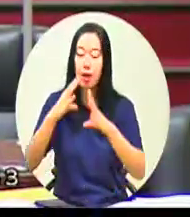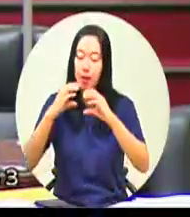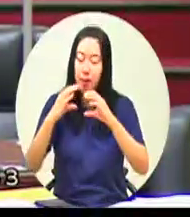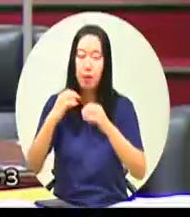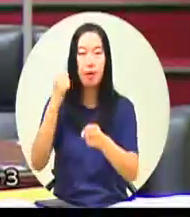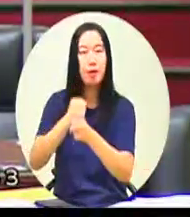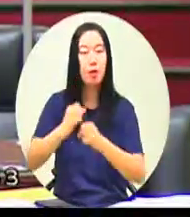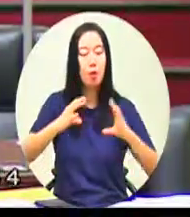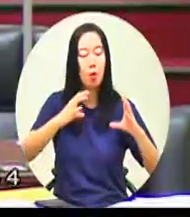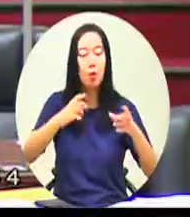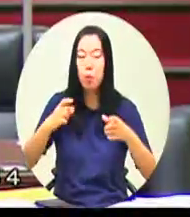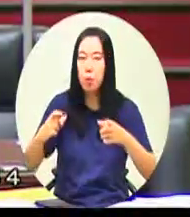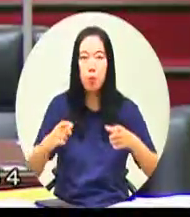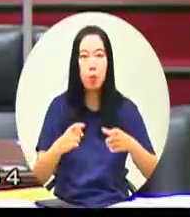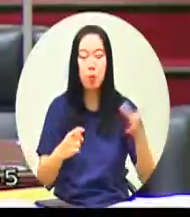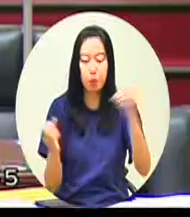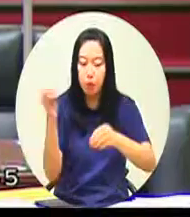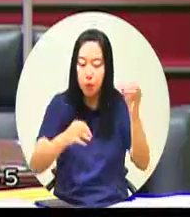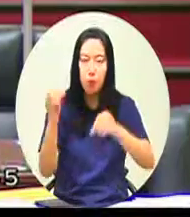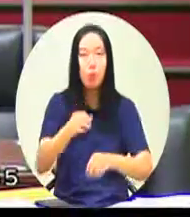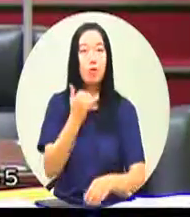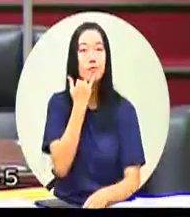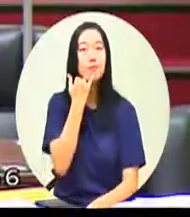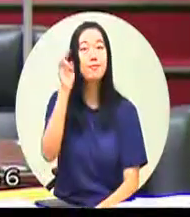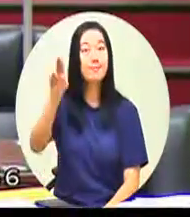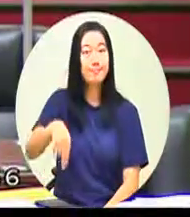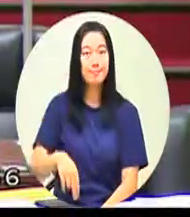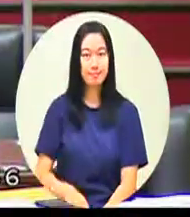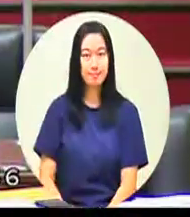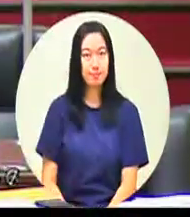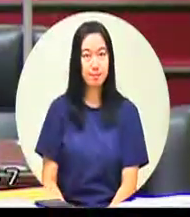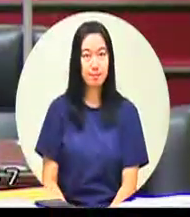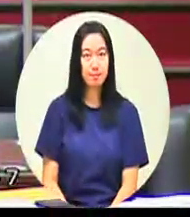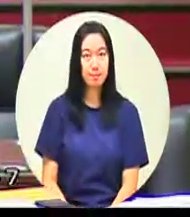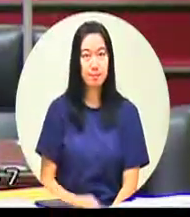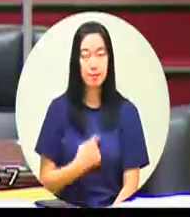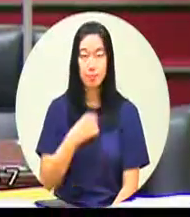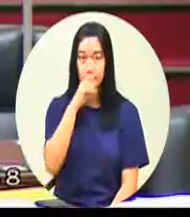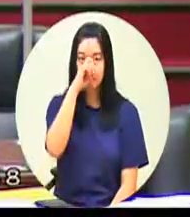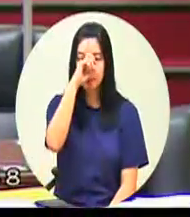糕，可以加入的食材。好，我想这一部分呢，我希望